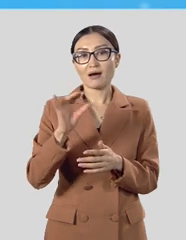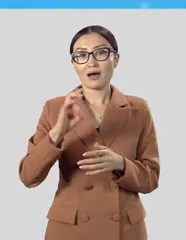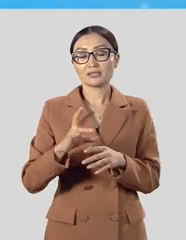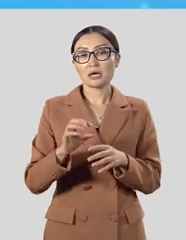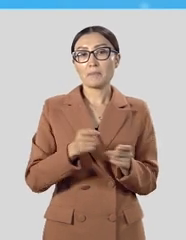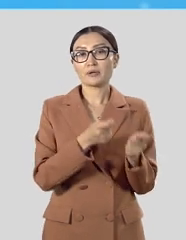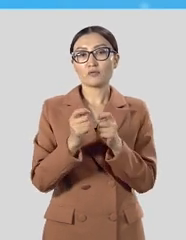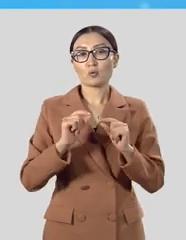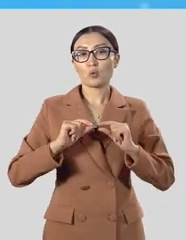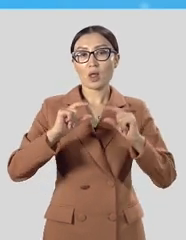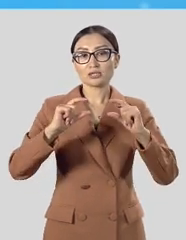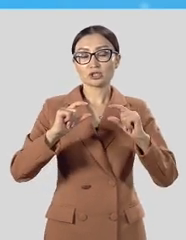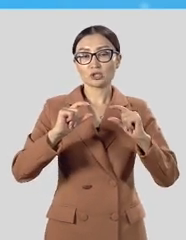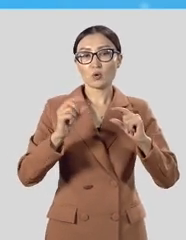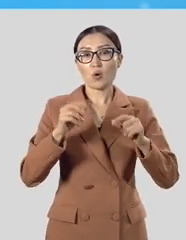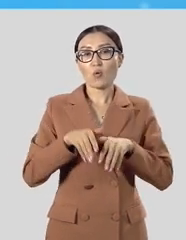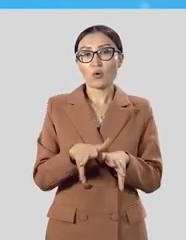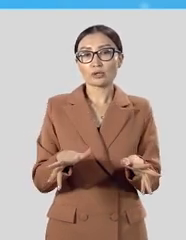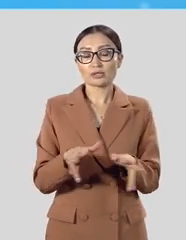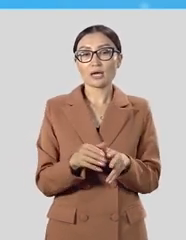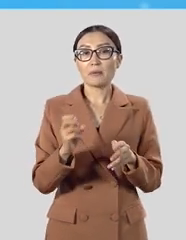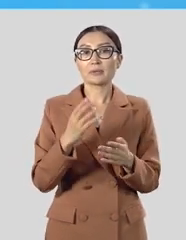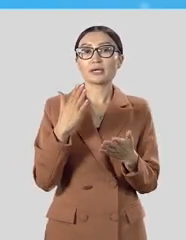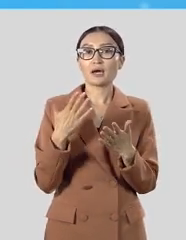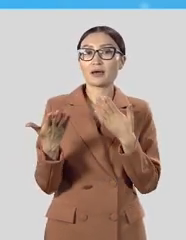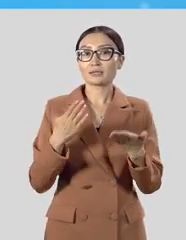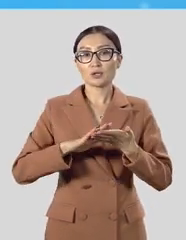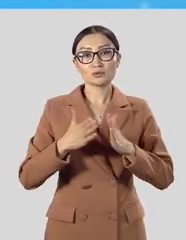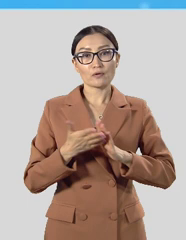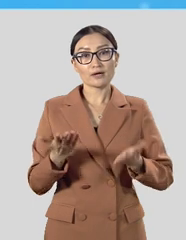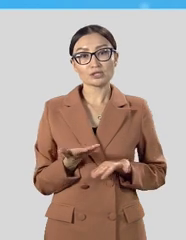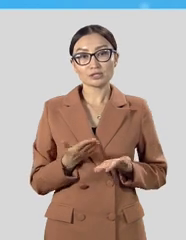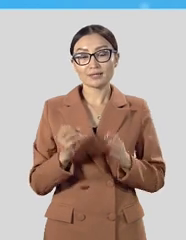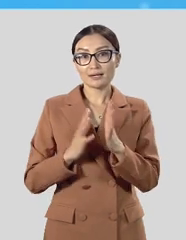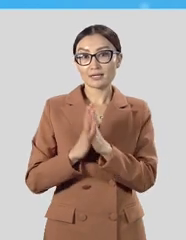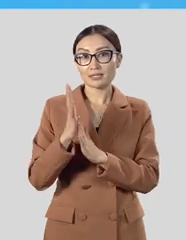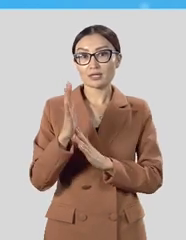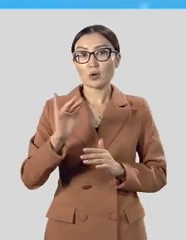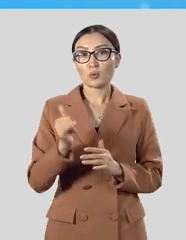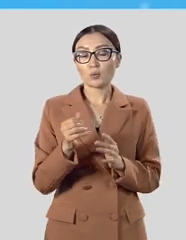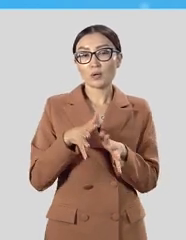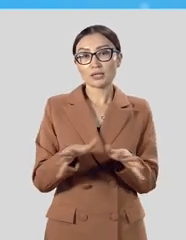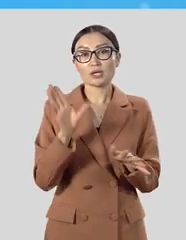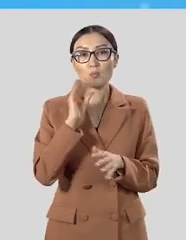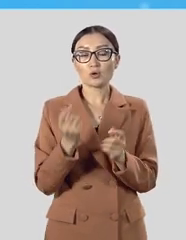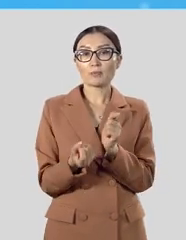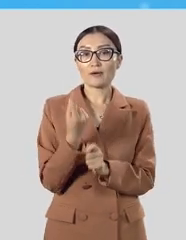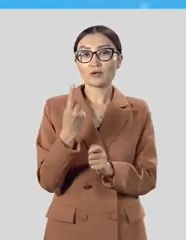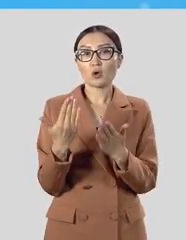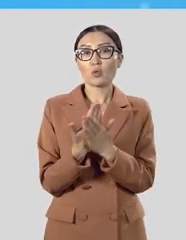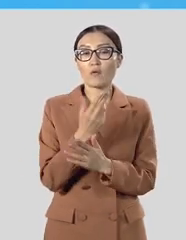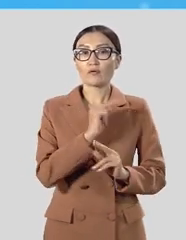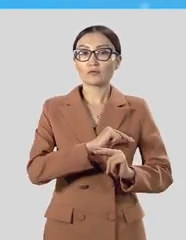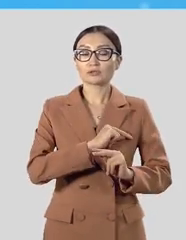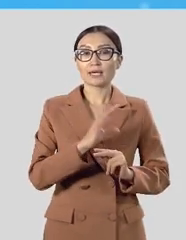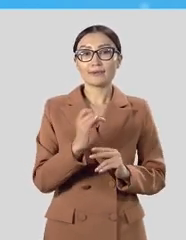к утолщению корня. При определенных условиях жизни растений у корней могут появляться новые функции